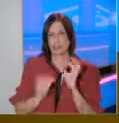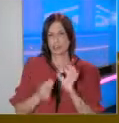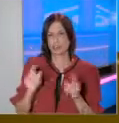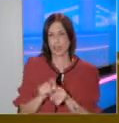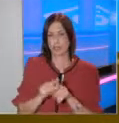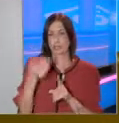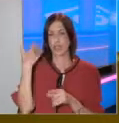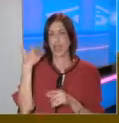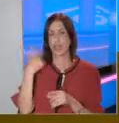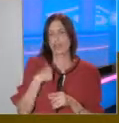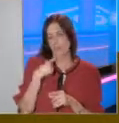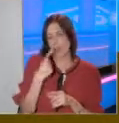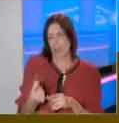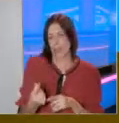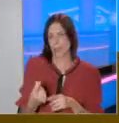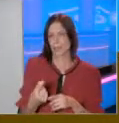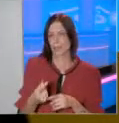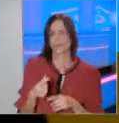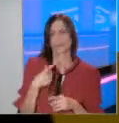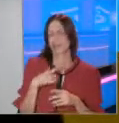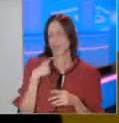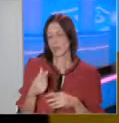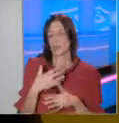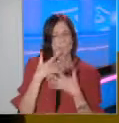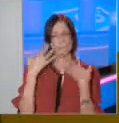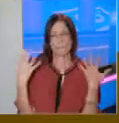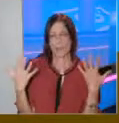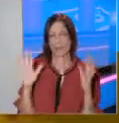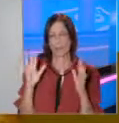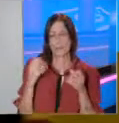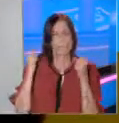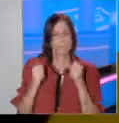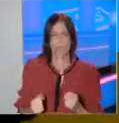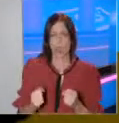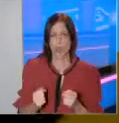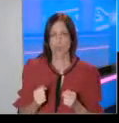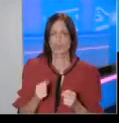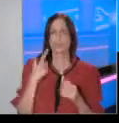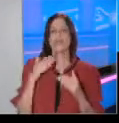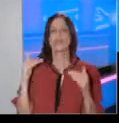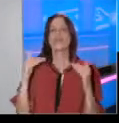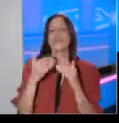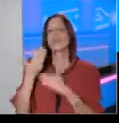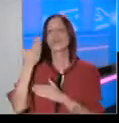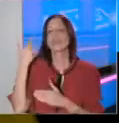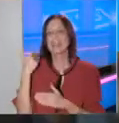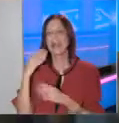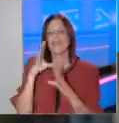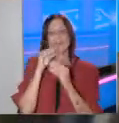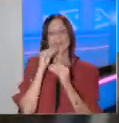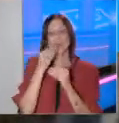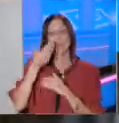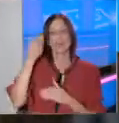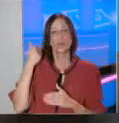ואני אומר לך, קלה ונחרצה, בפיתחון גמור, שתיאום מוקדם והידברות